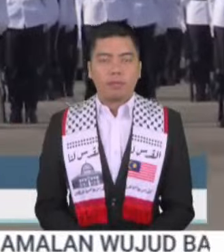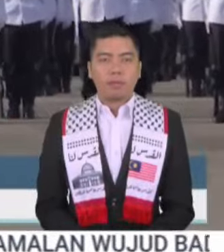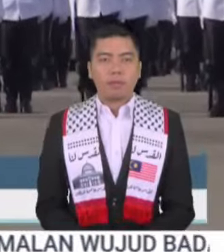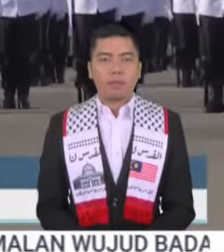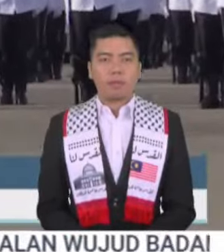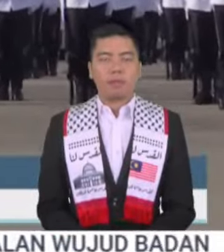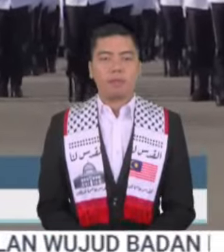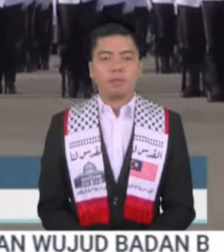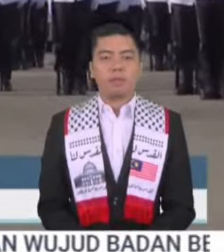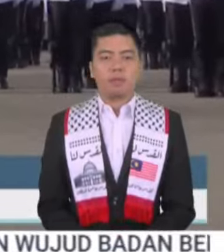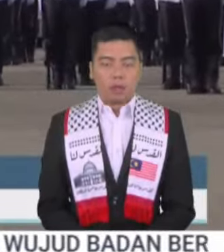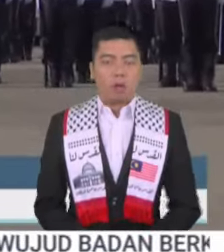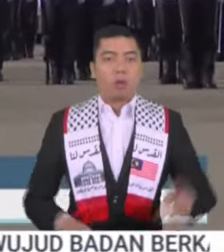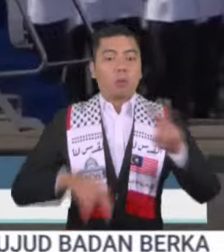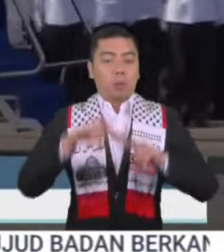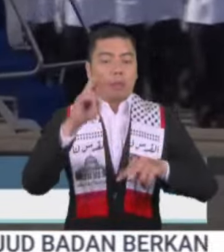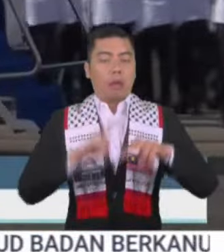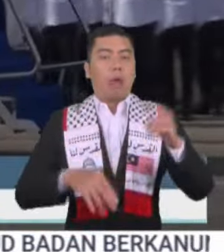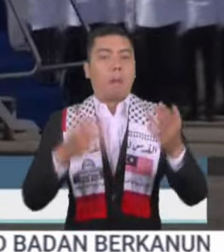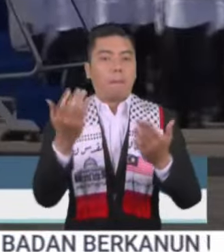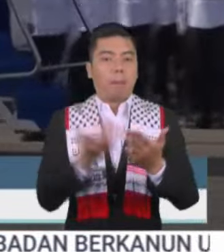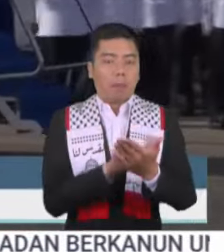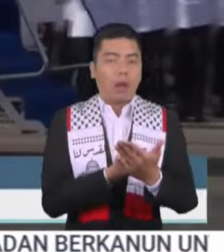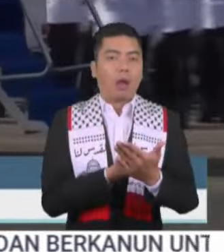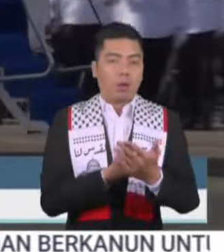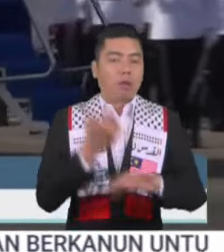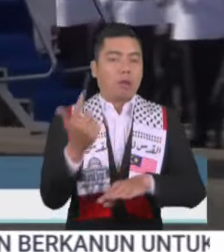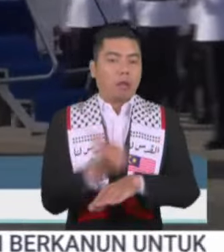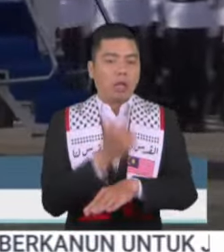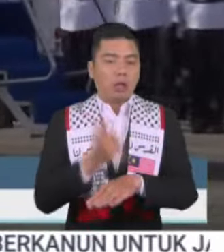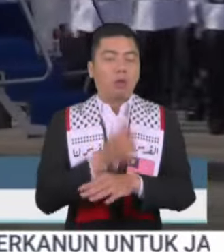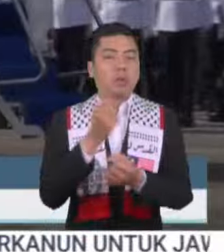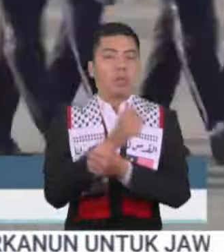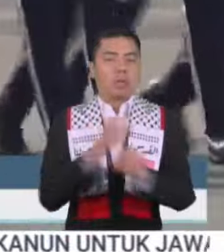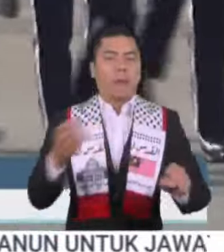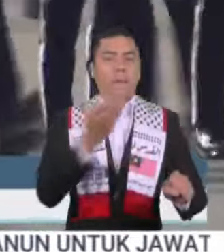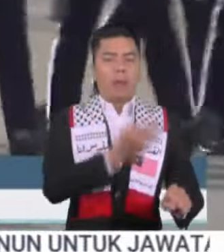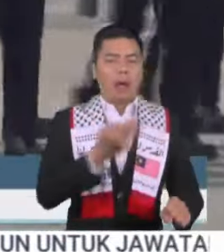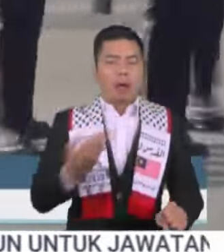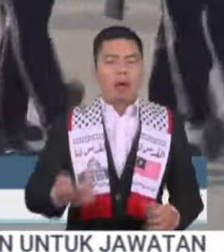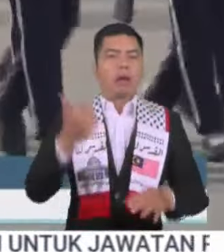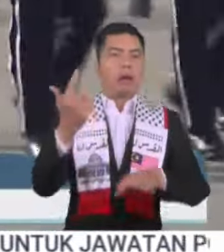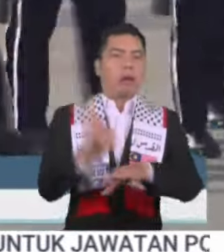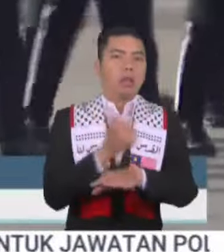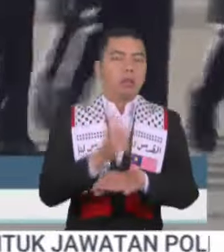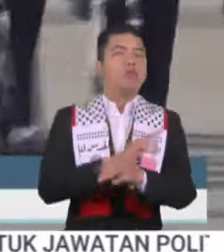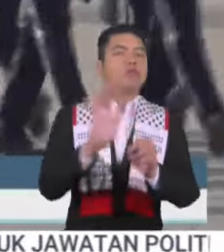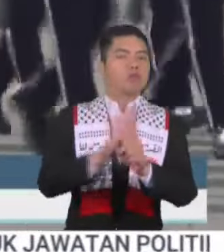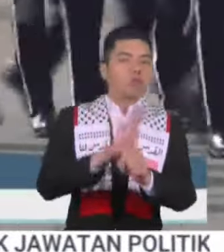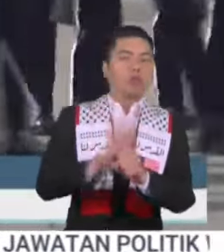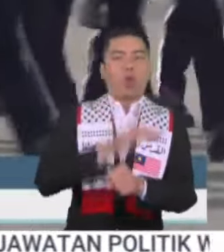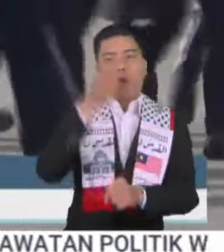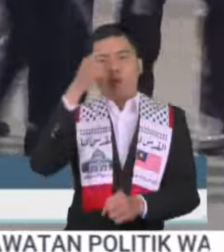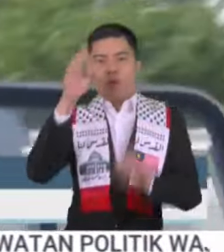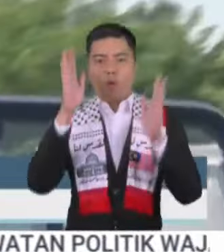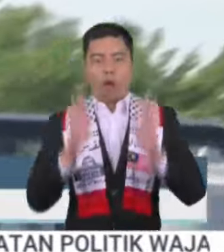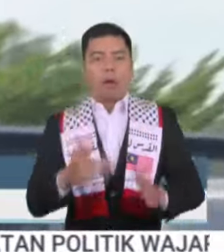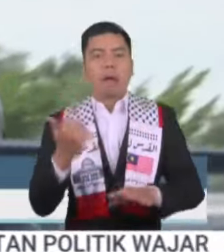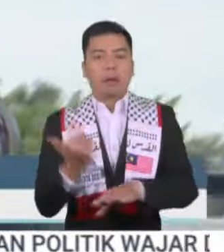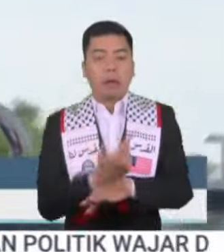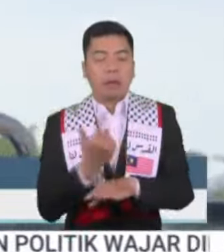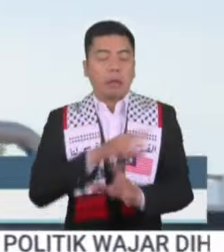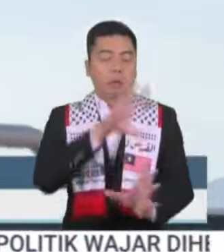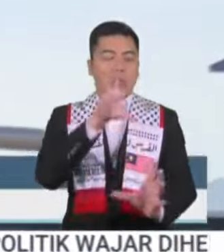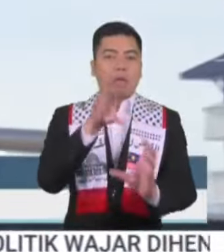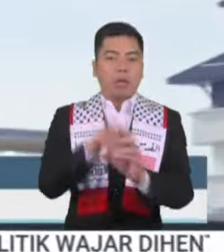tersebut pembinaan baharu pelapol Sabah itu akan dilengkapi dengan peralatan latihan mencukupi bagi pelati uk